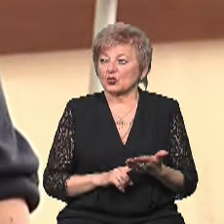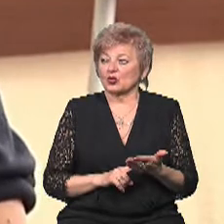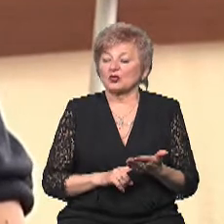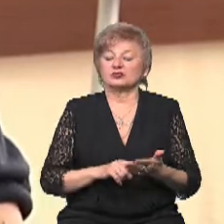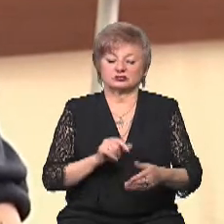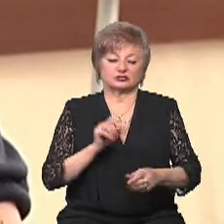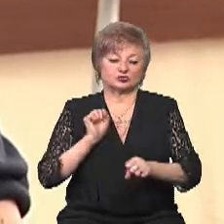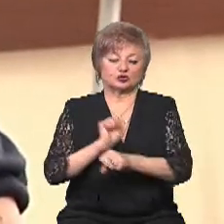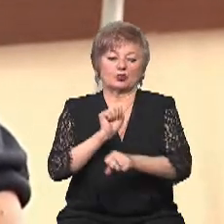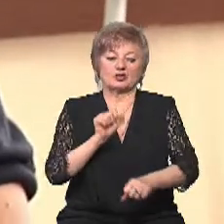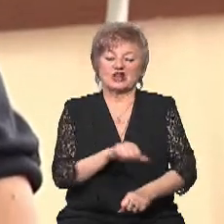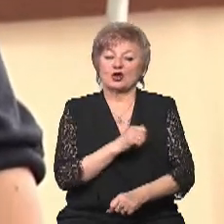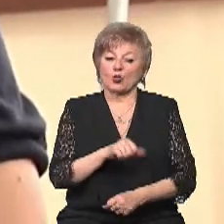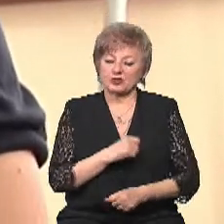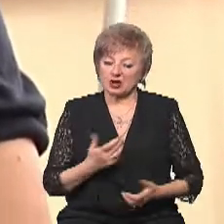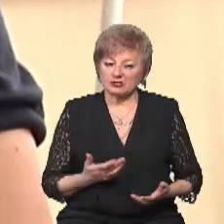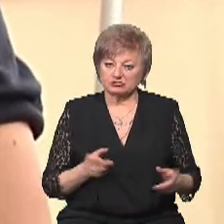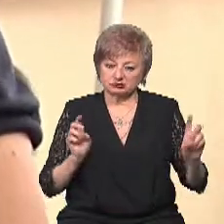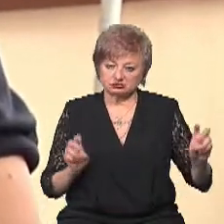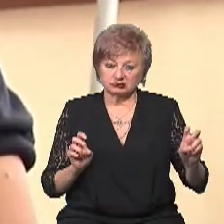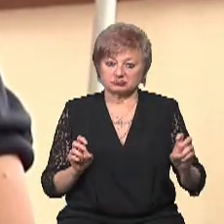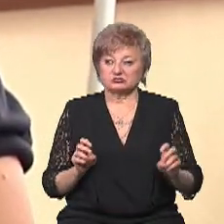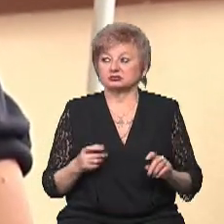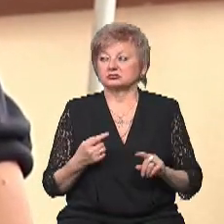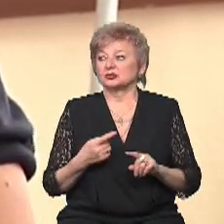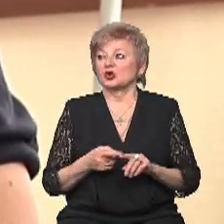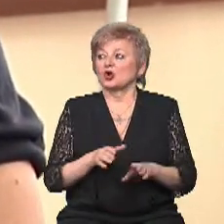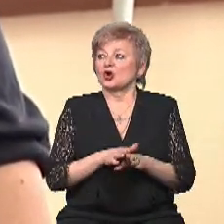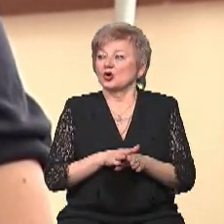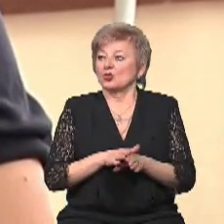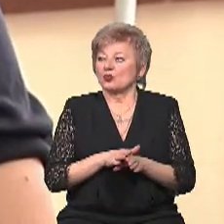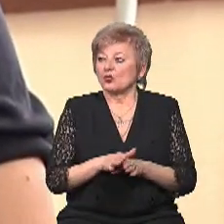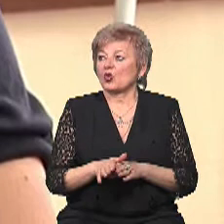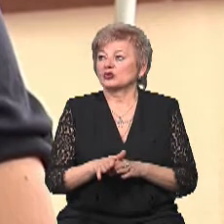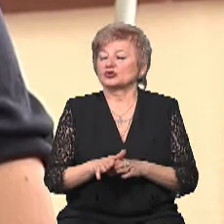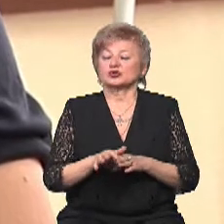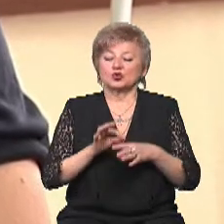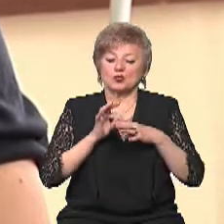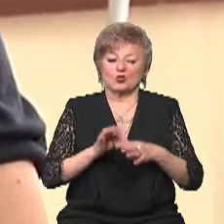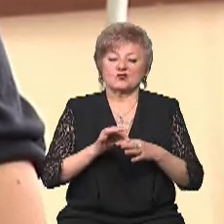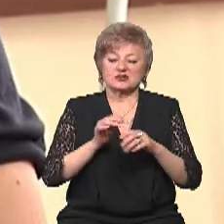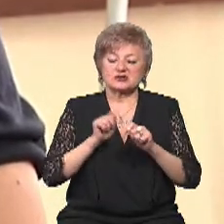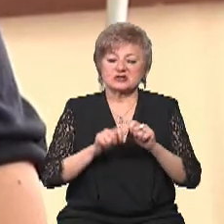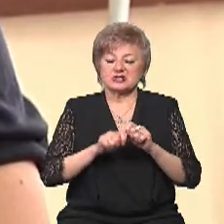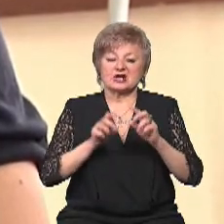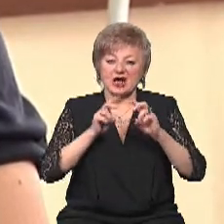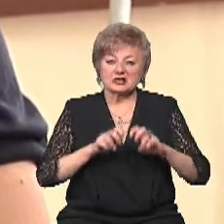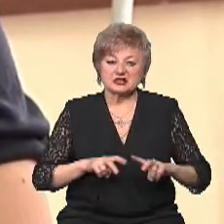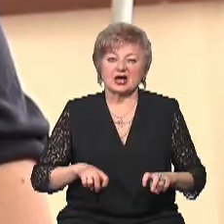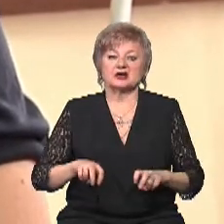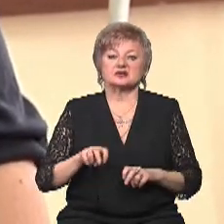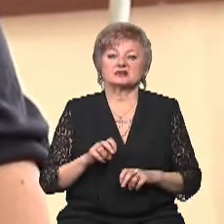наркотиков. То есть получена задача полностью провести анализ по Украине, по